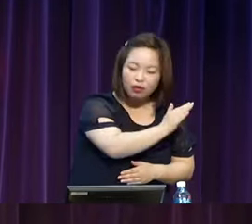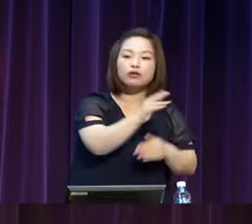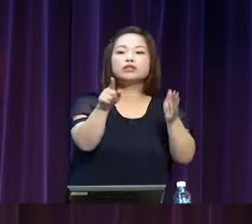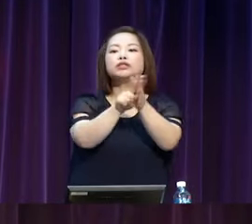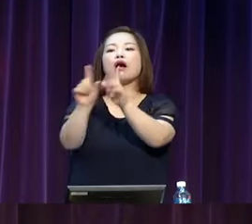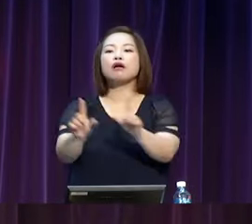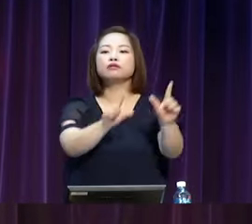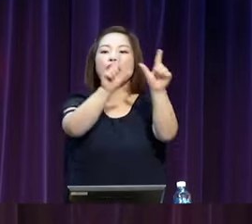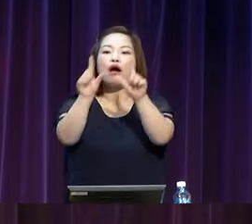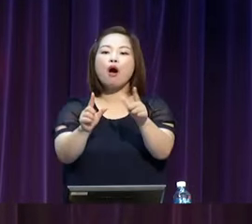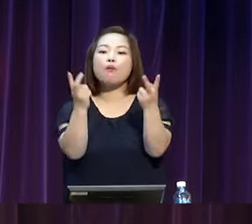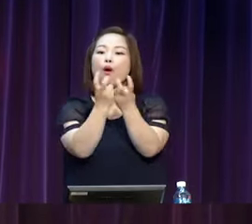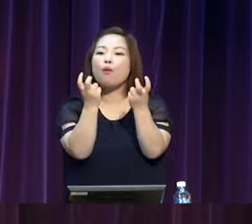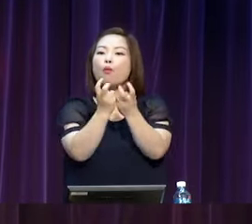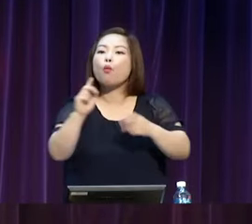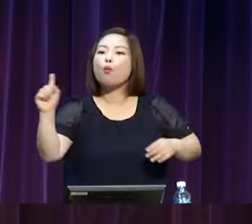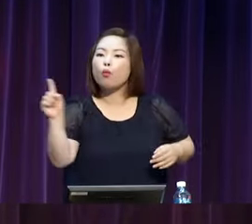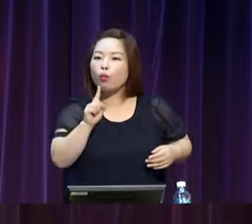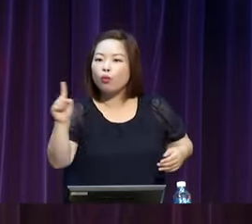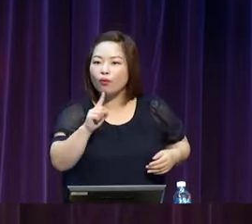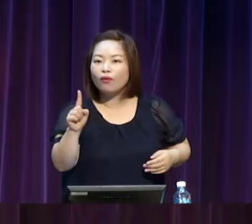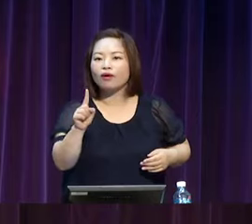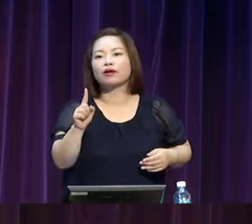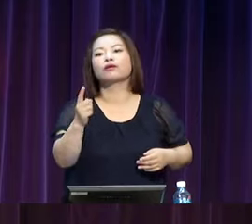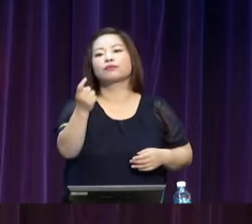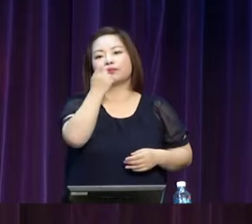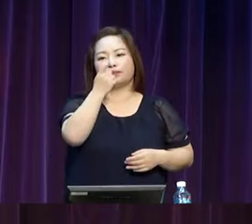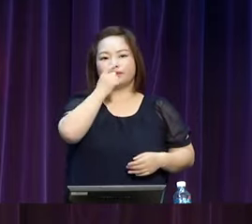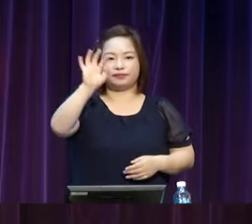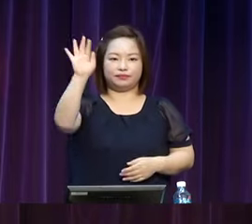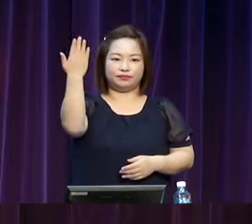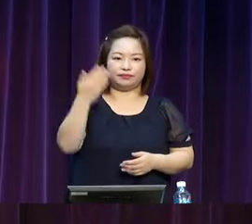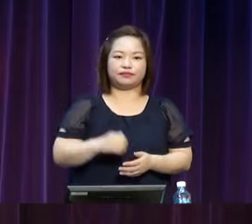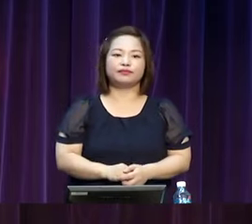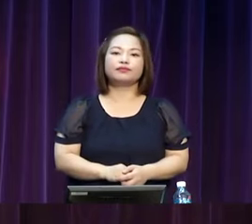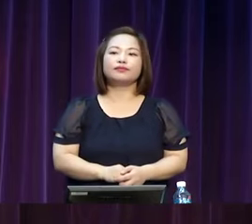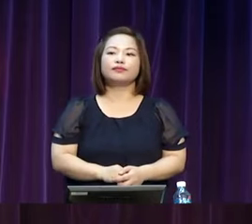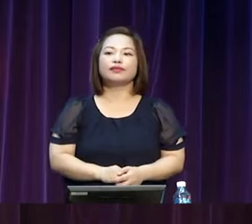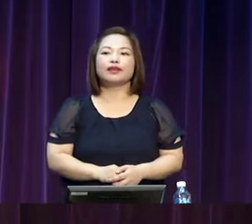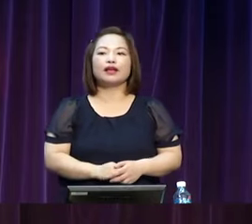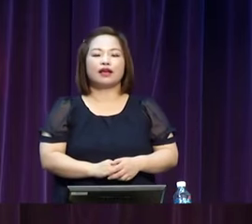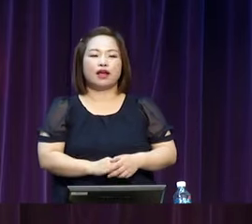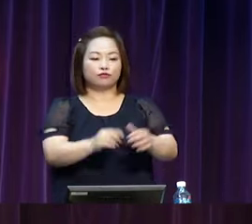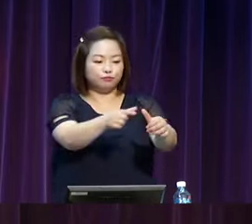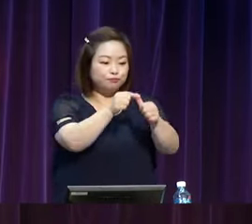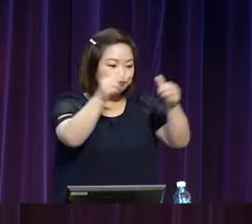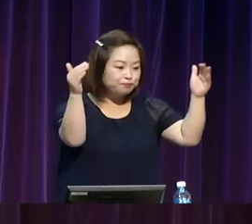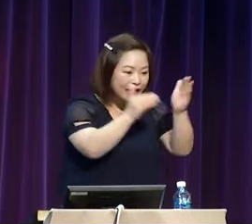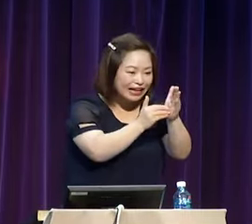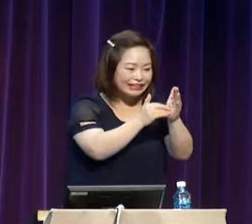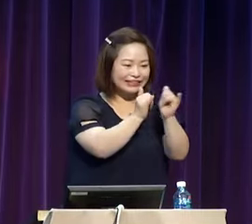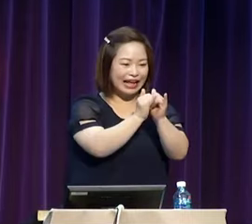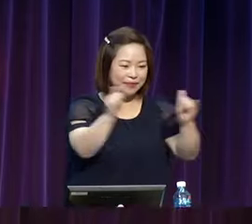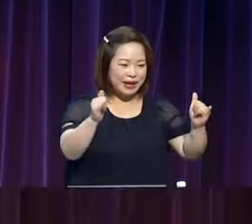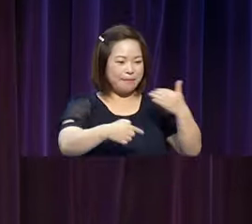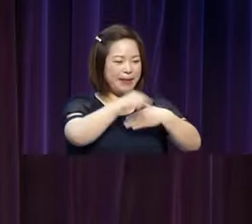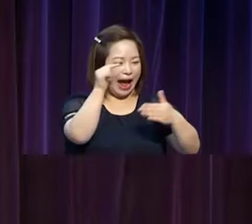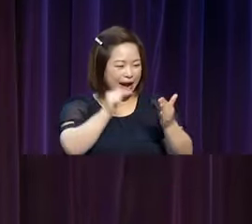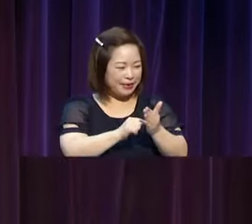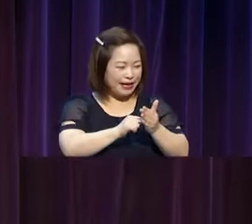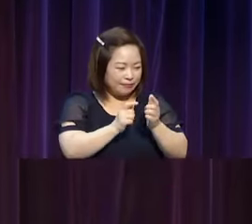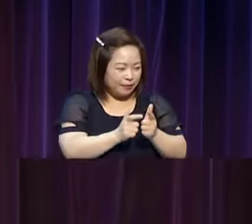살까? 이건 굉장히 중요한 문제입니다. 한 사람의 마음이 바뀌면 한 가정이